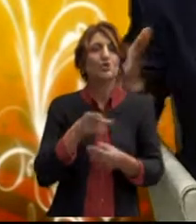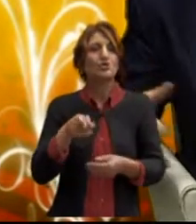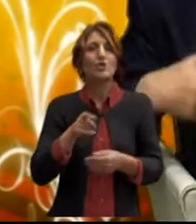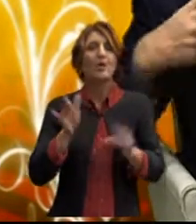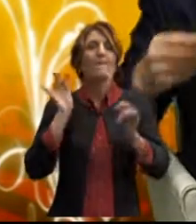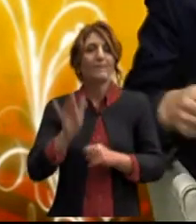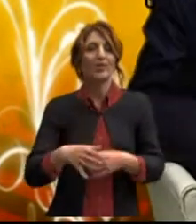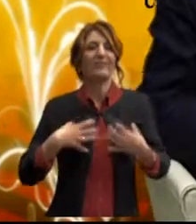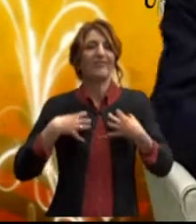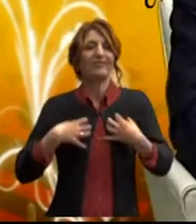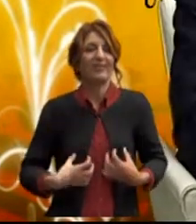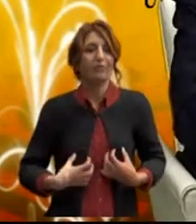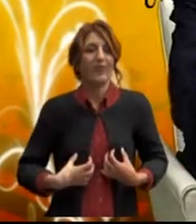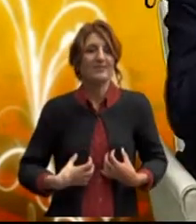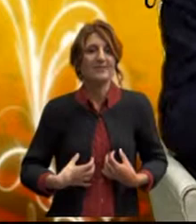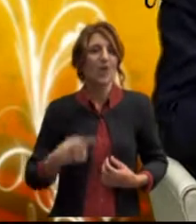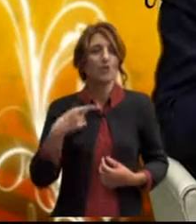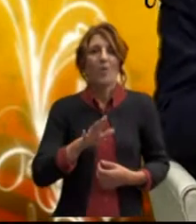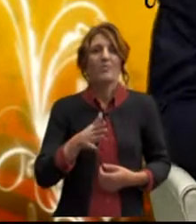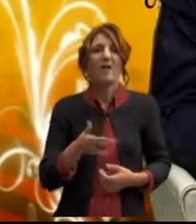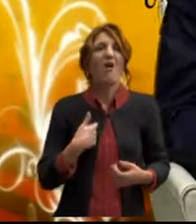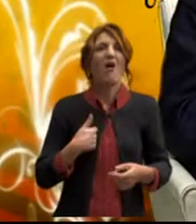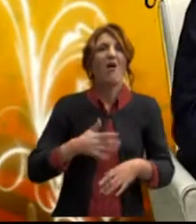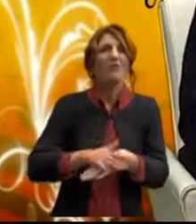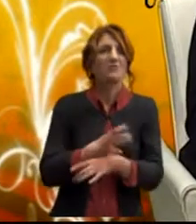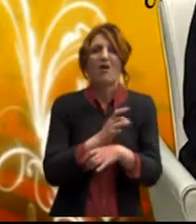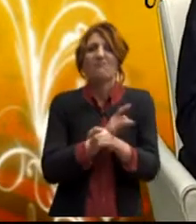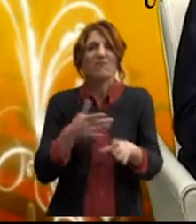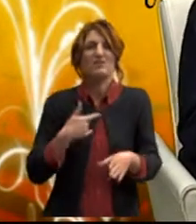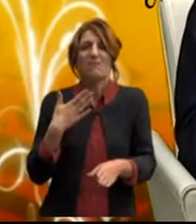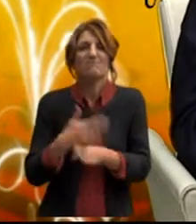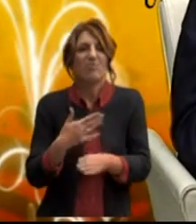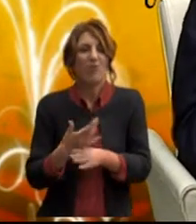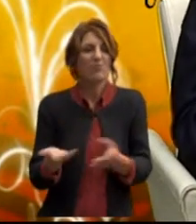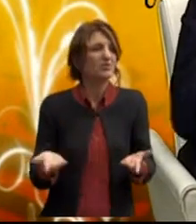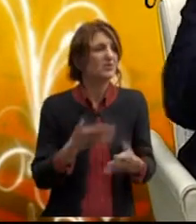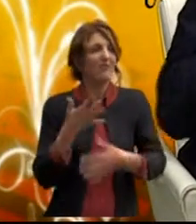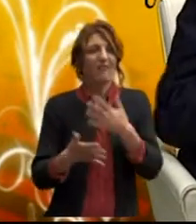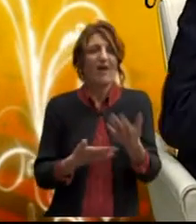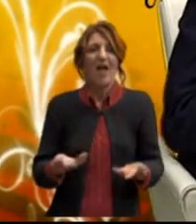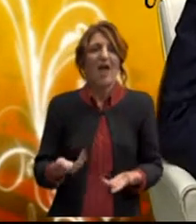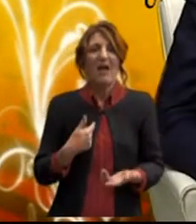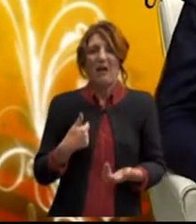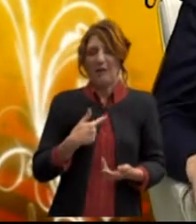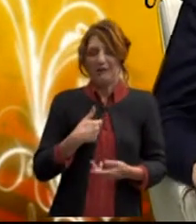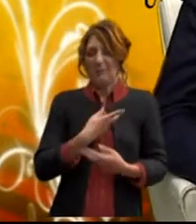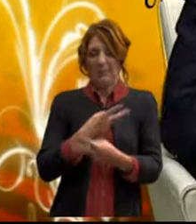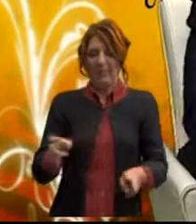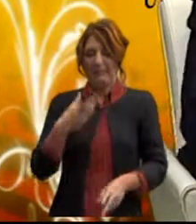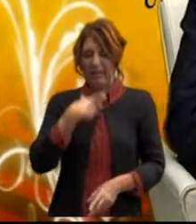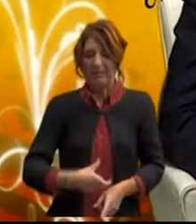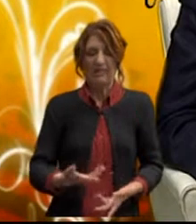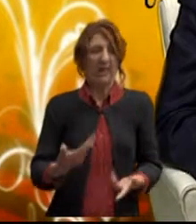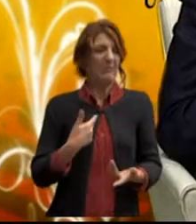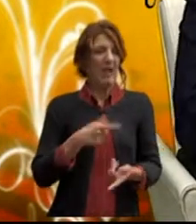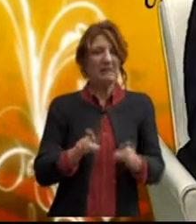da idem u model bespomoćnosti, nemam potrebe da na depresivan način reagiram, da sebe omalovažavam i tako dalje. Evo, to je